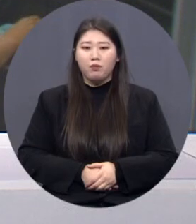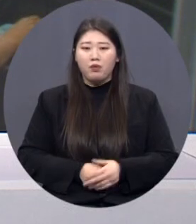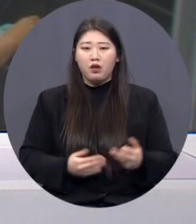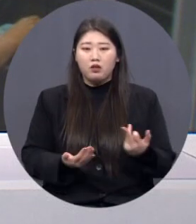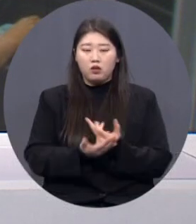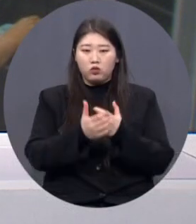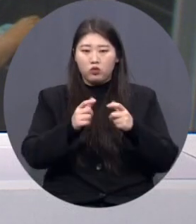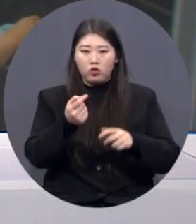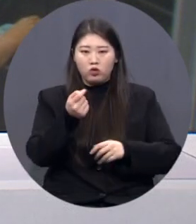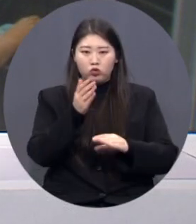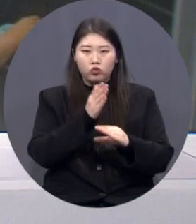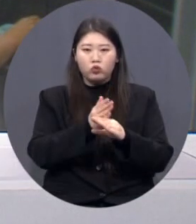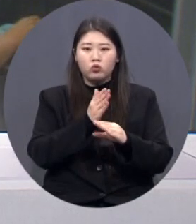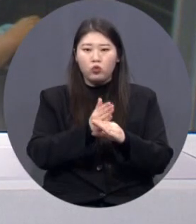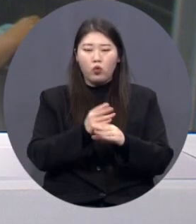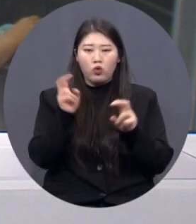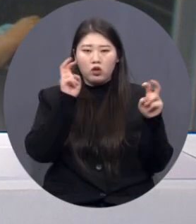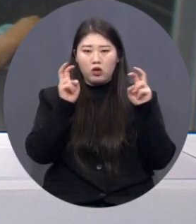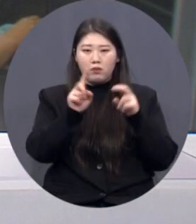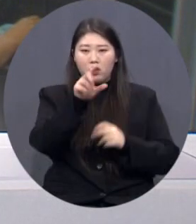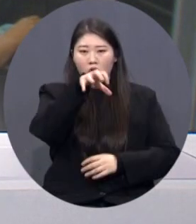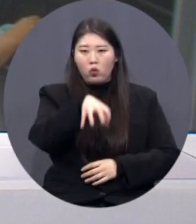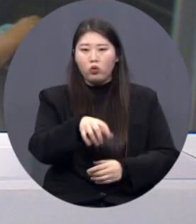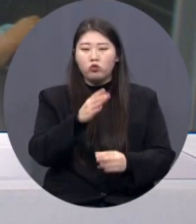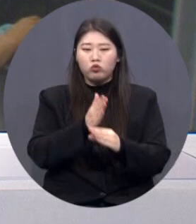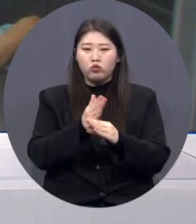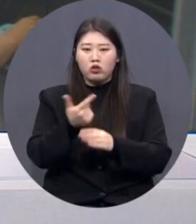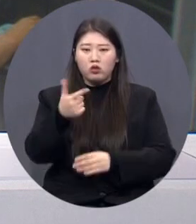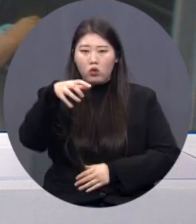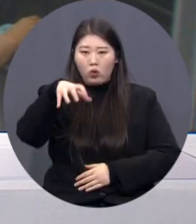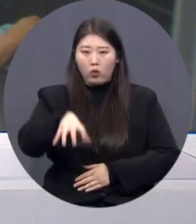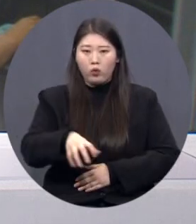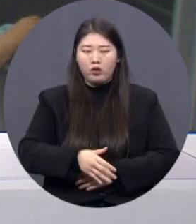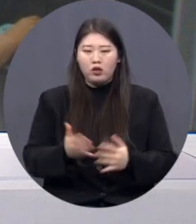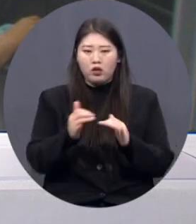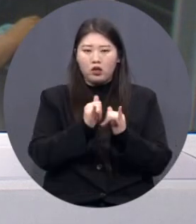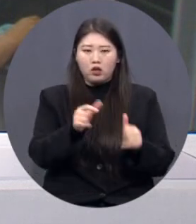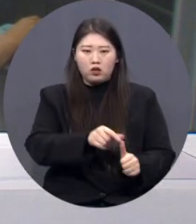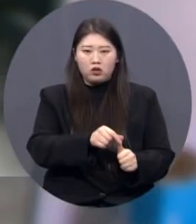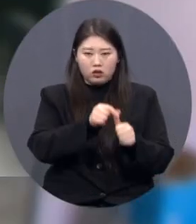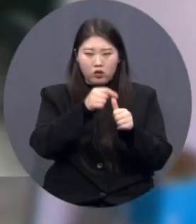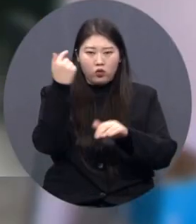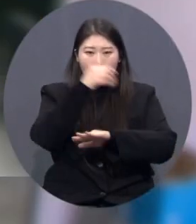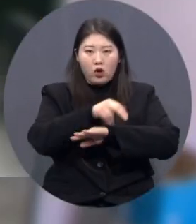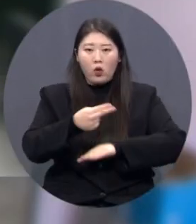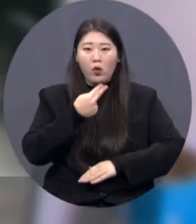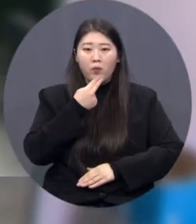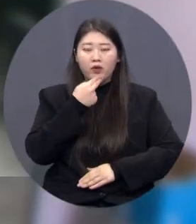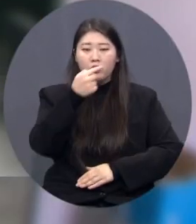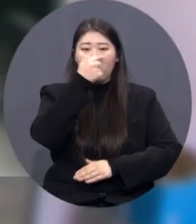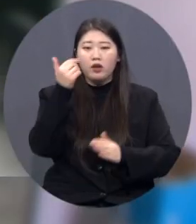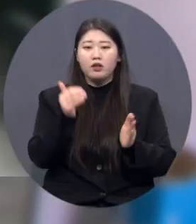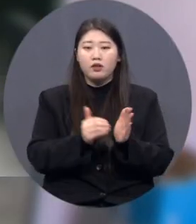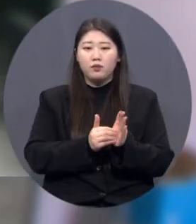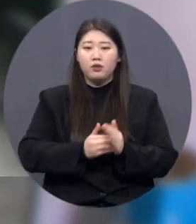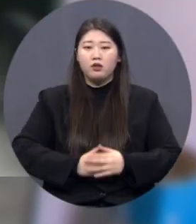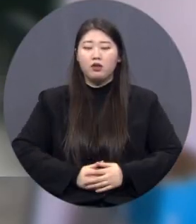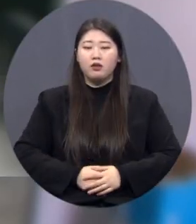제주지역 중소기업 열곳 가운데 여섯 곳 이상이 올해 상반기 인력 채용 계획이 없는 것으로